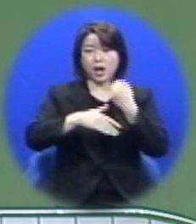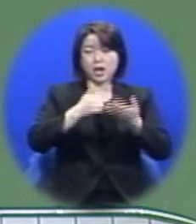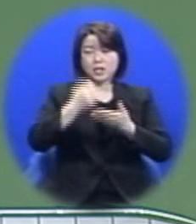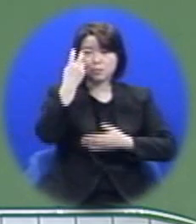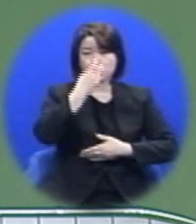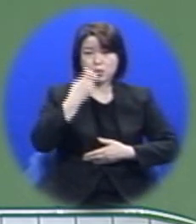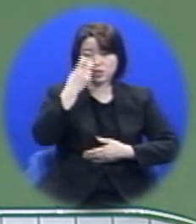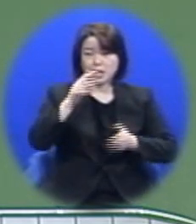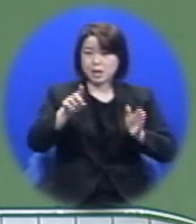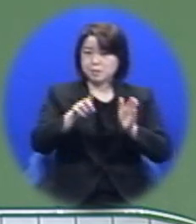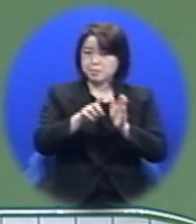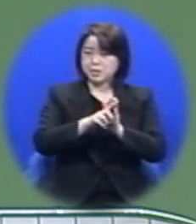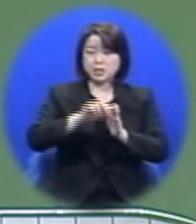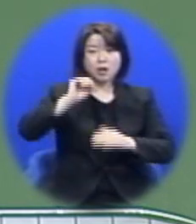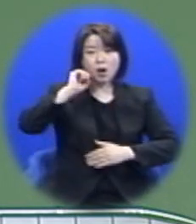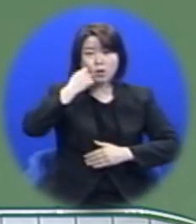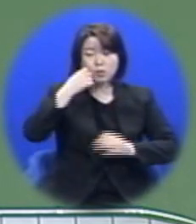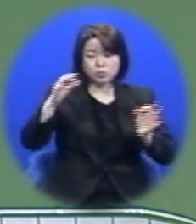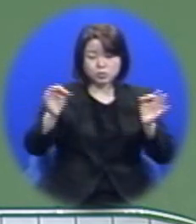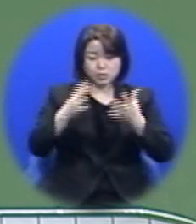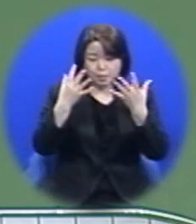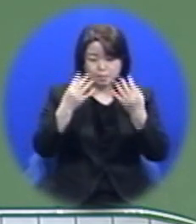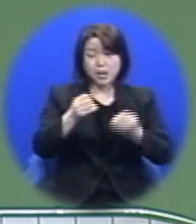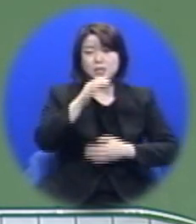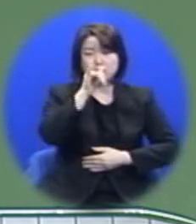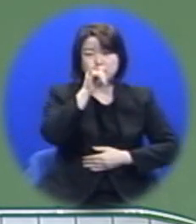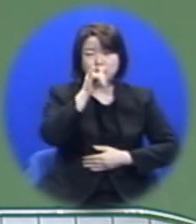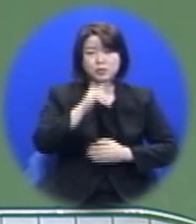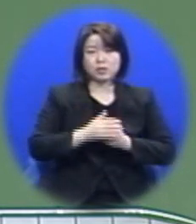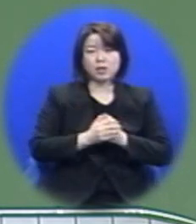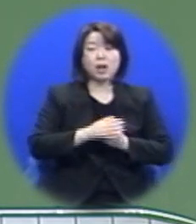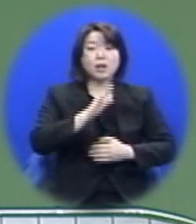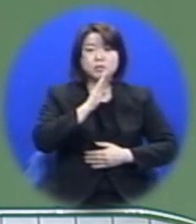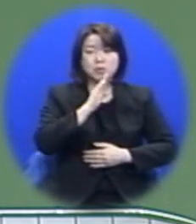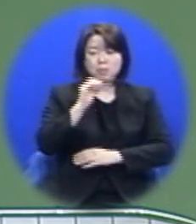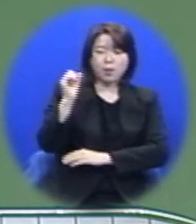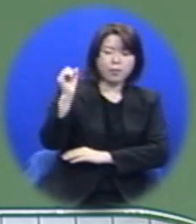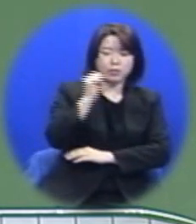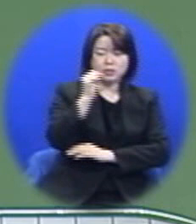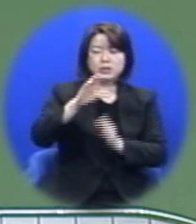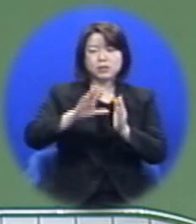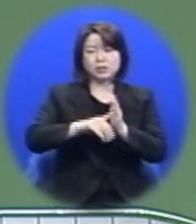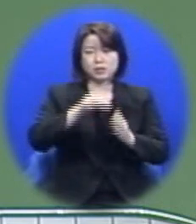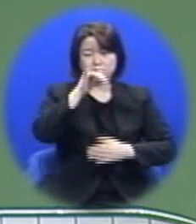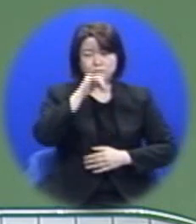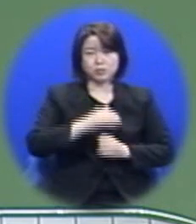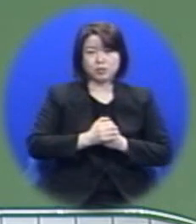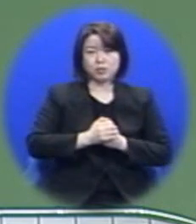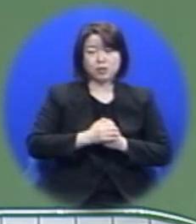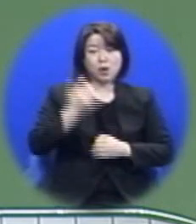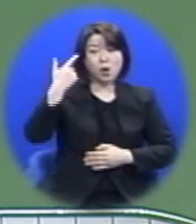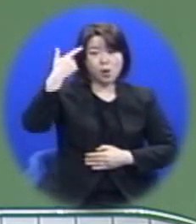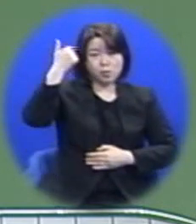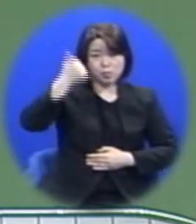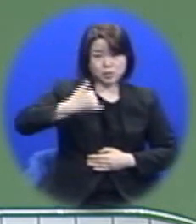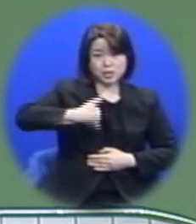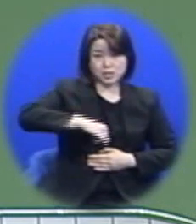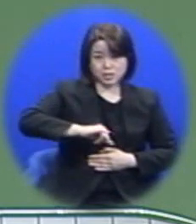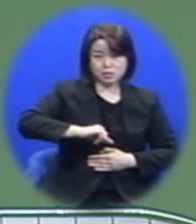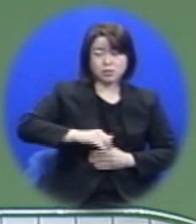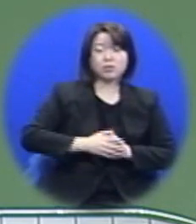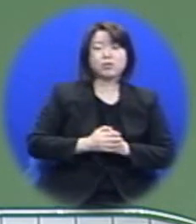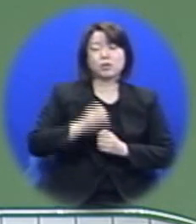보호하심이 믿어지지 않는 순간이 많이 있었습니다. 정말 휘청거렸습니다. 목사의 자녀로 또